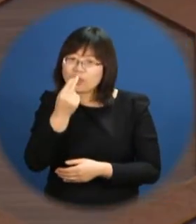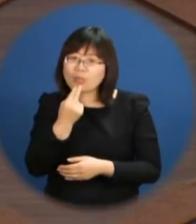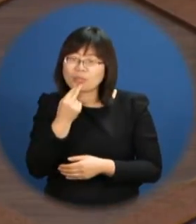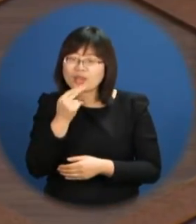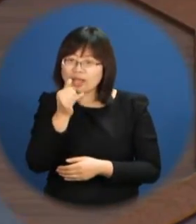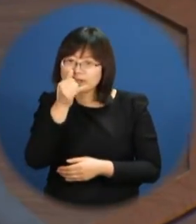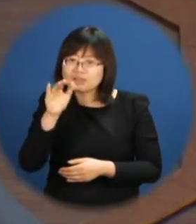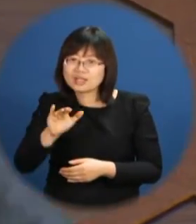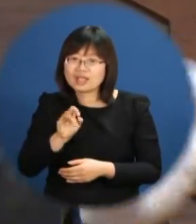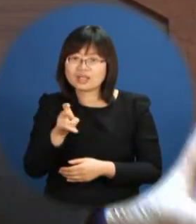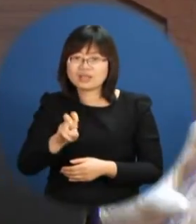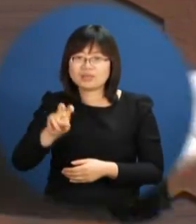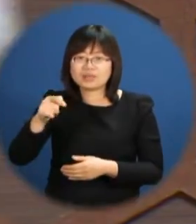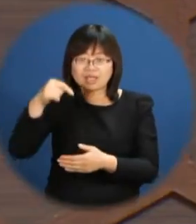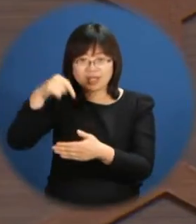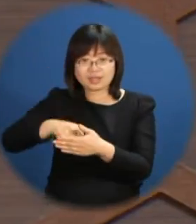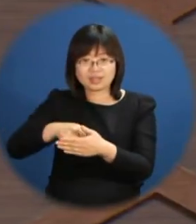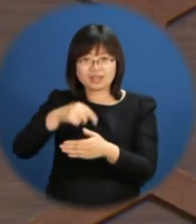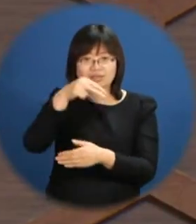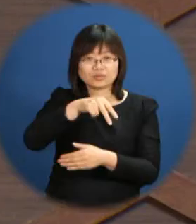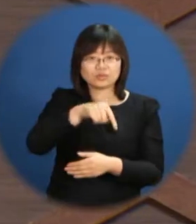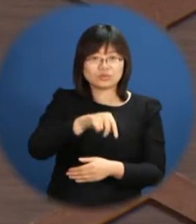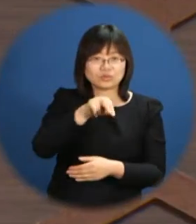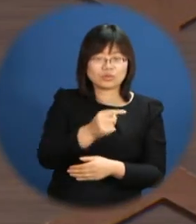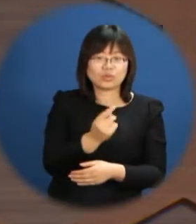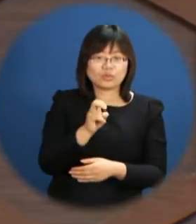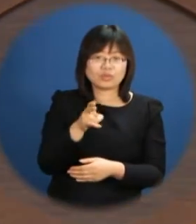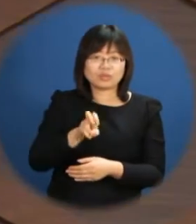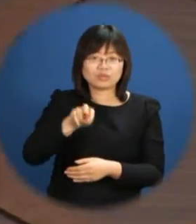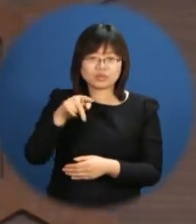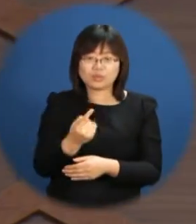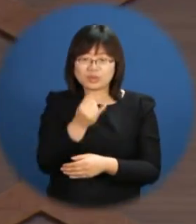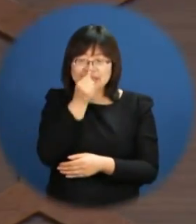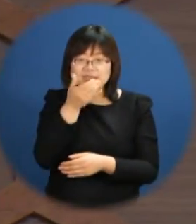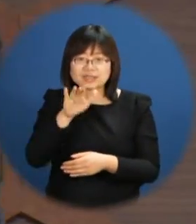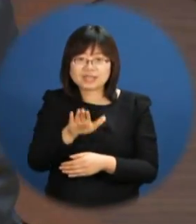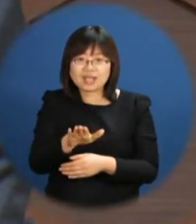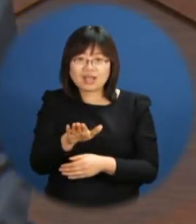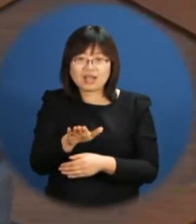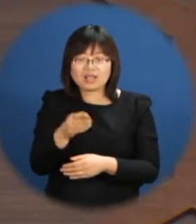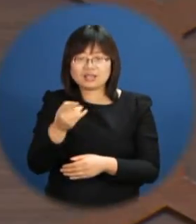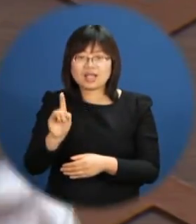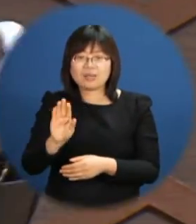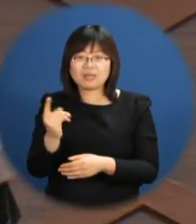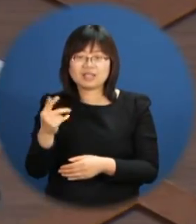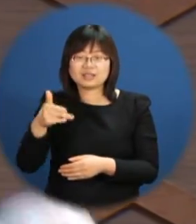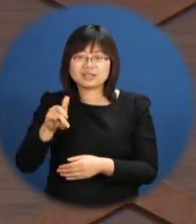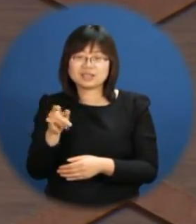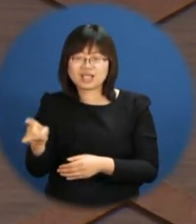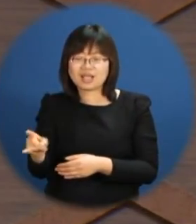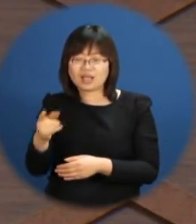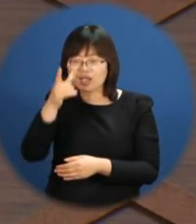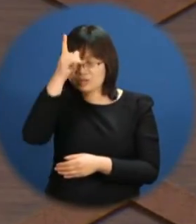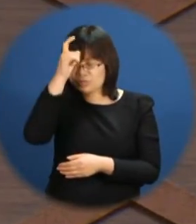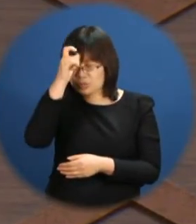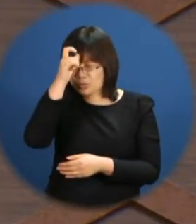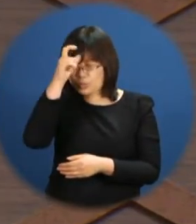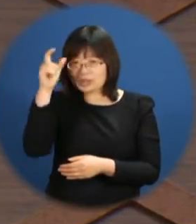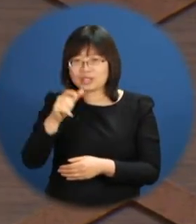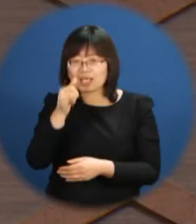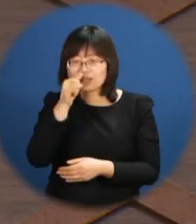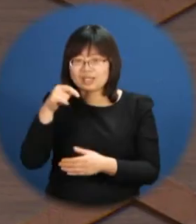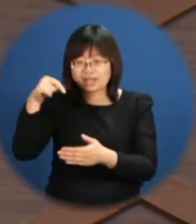하는데 염산은 이제 수서 와 염소 라고 하는데 나 바지에는 추가 두겠습니다 여기 산소가 분명히 있고